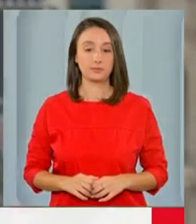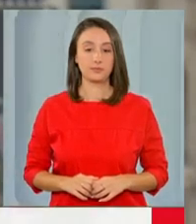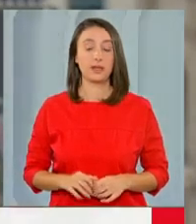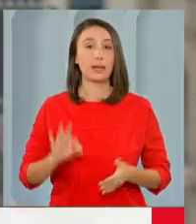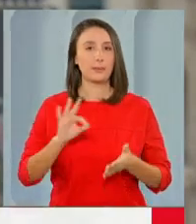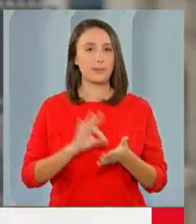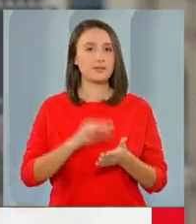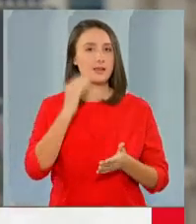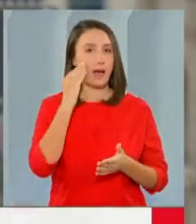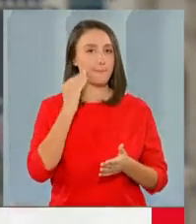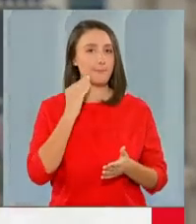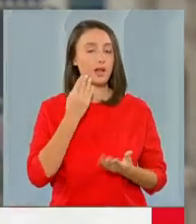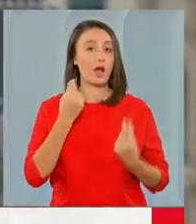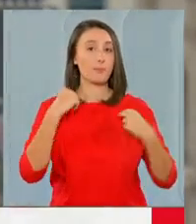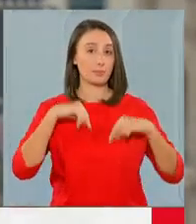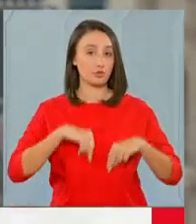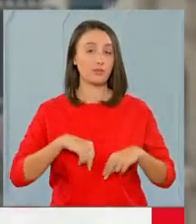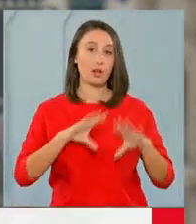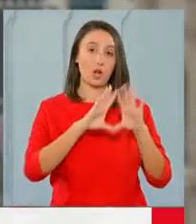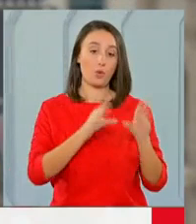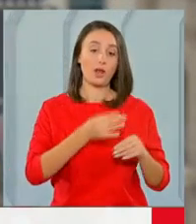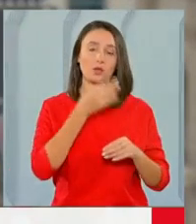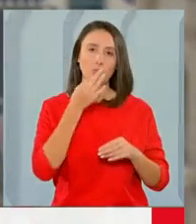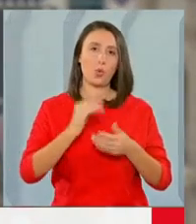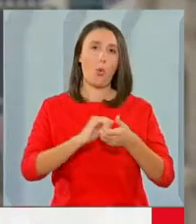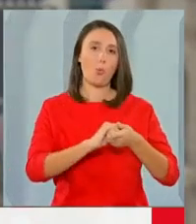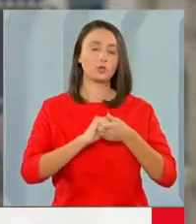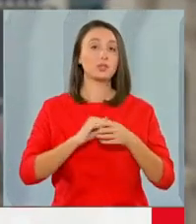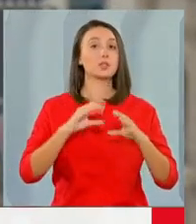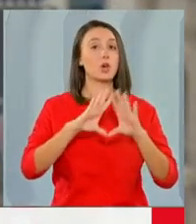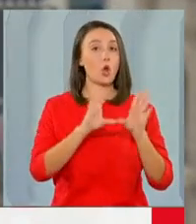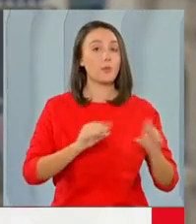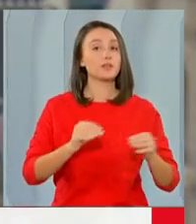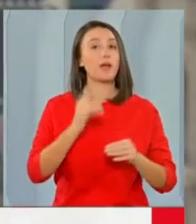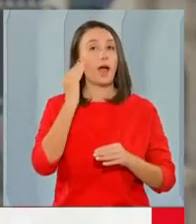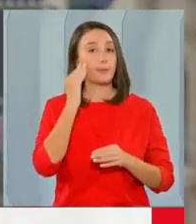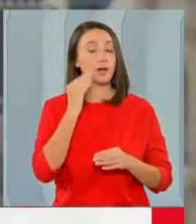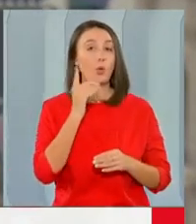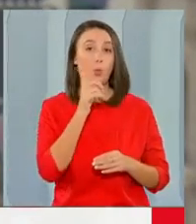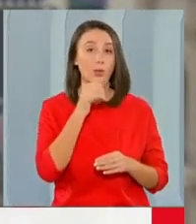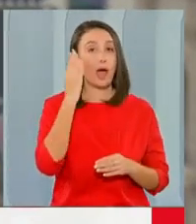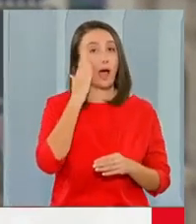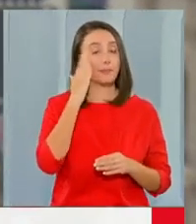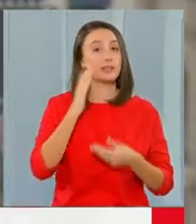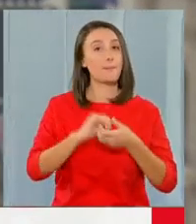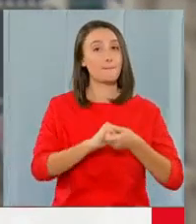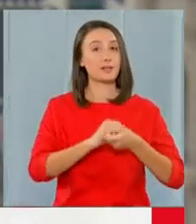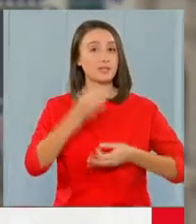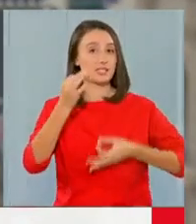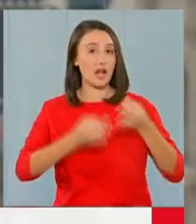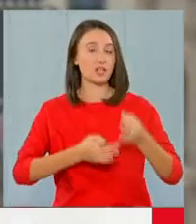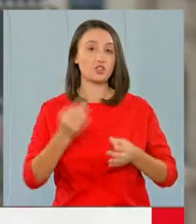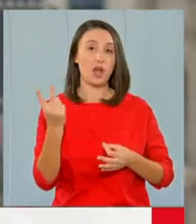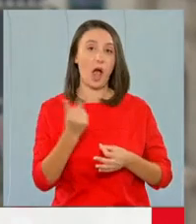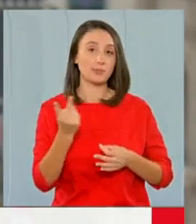Klaus Iohannis a adresat comunităților de români din Statele Unite unde are amintit despre parteneriatul Strategic vechi de 25 de ani dintre